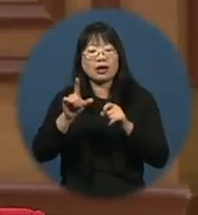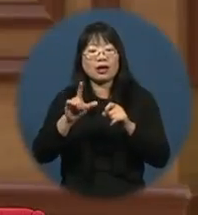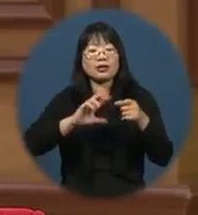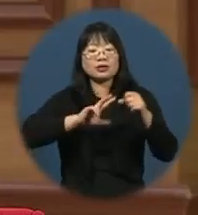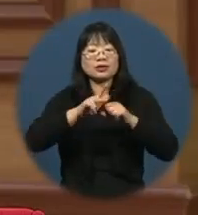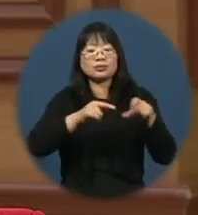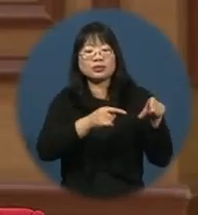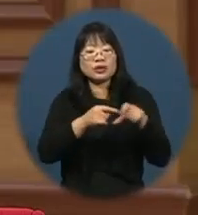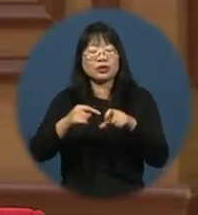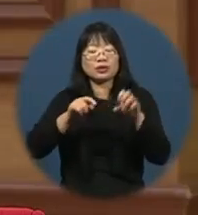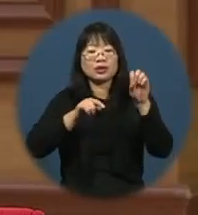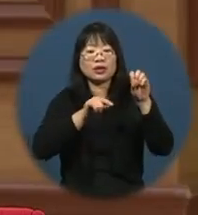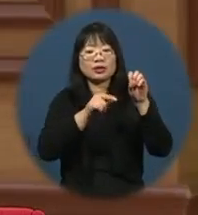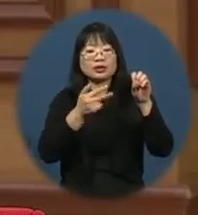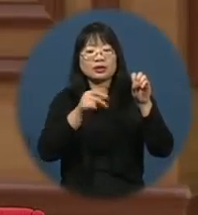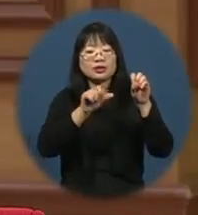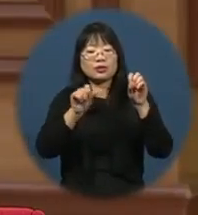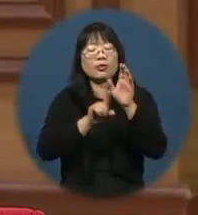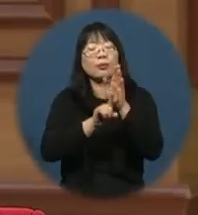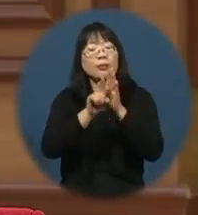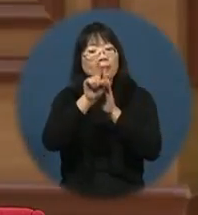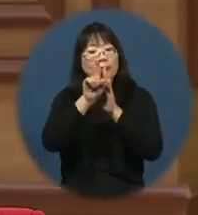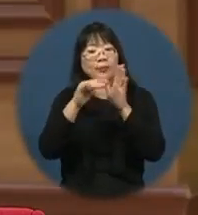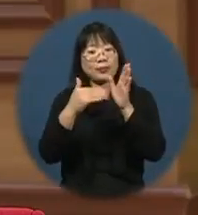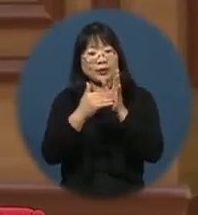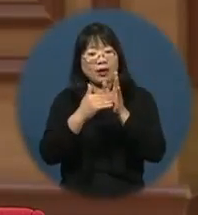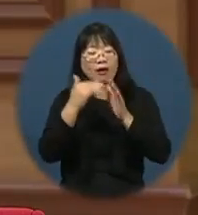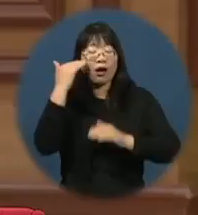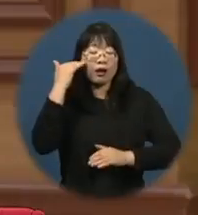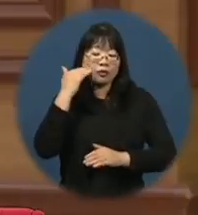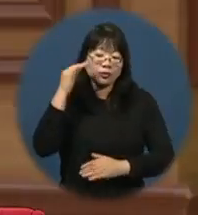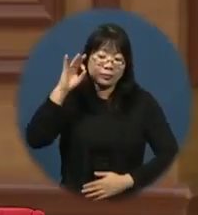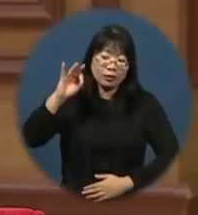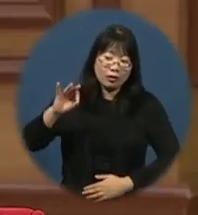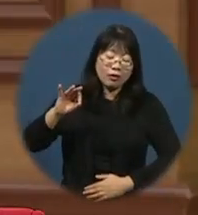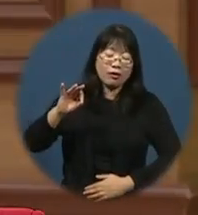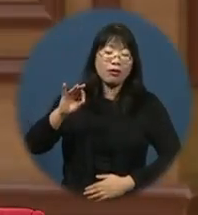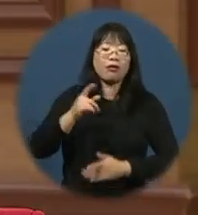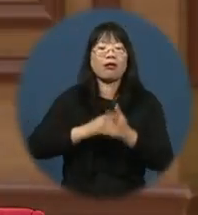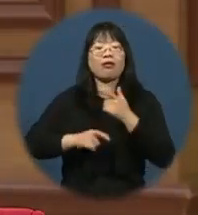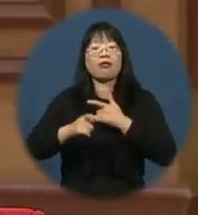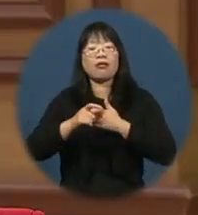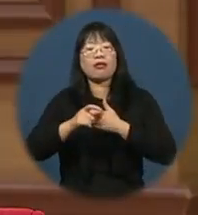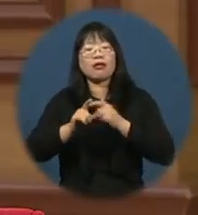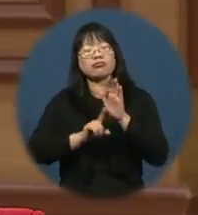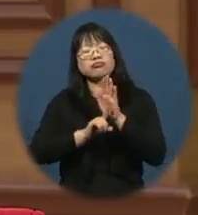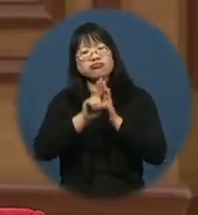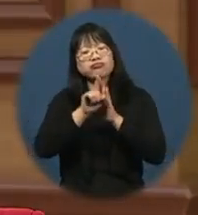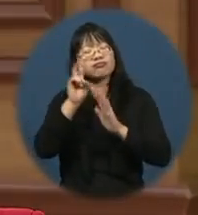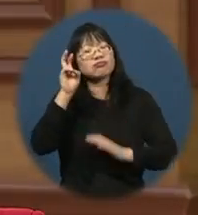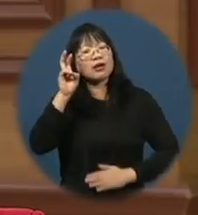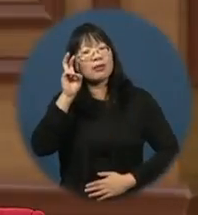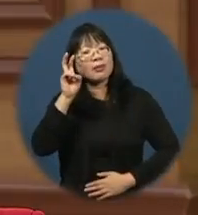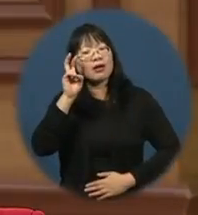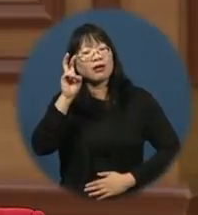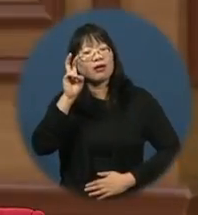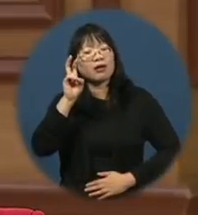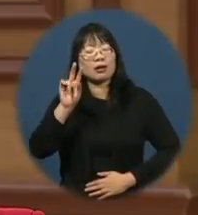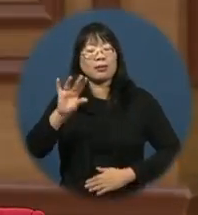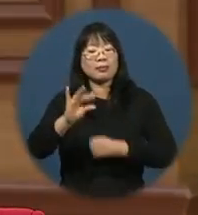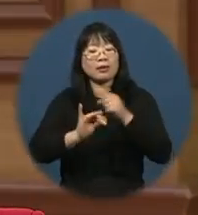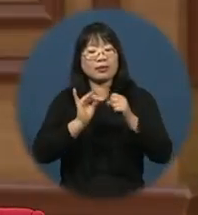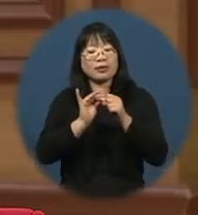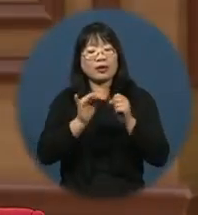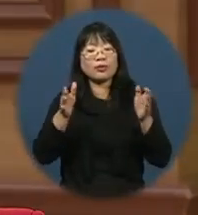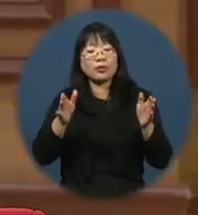평균 0.75도씨 상승을 했고 네. 그럼 우리나라는 좀 더 상승을 해서 과거 100년